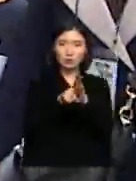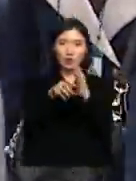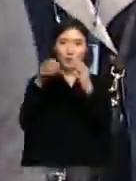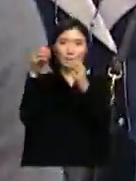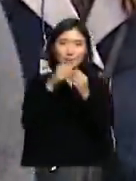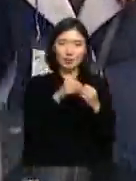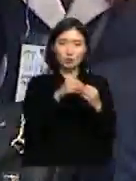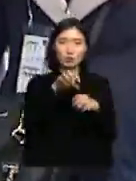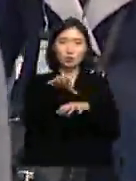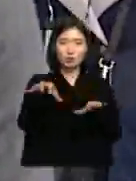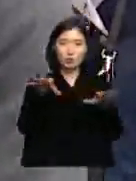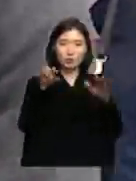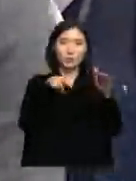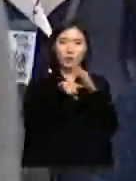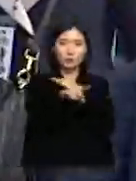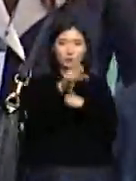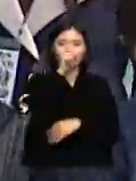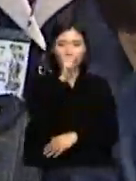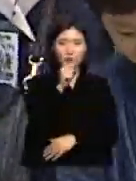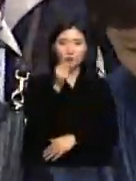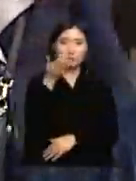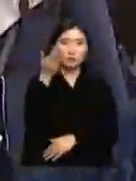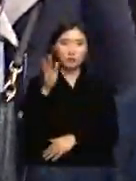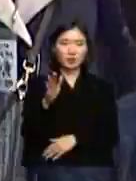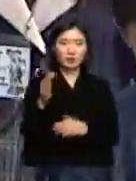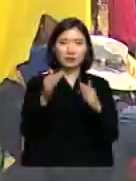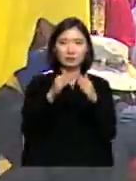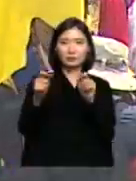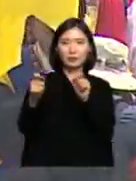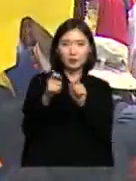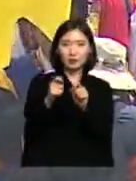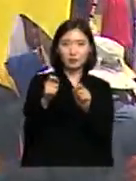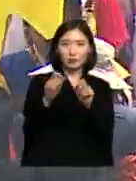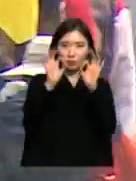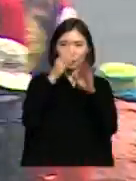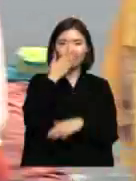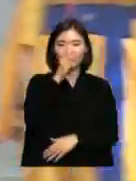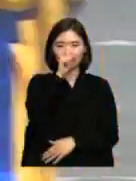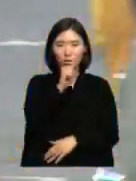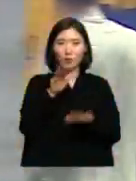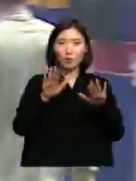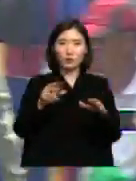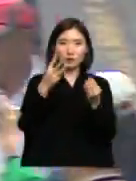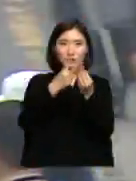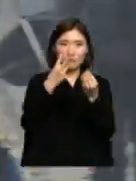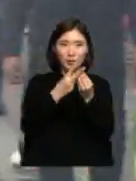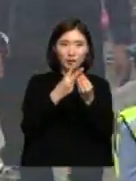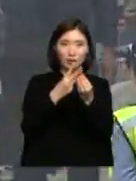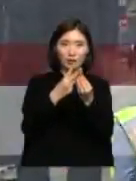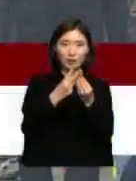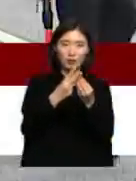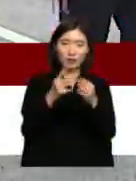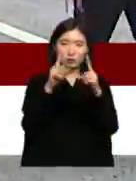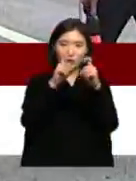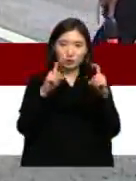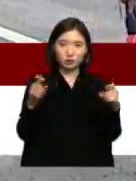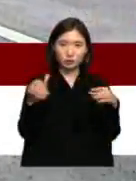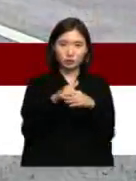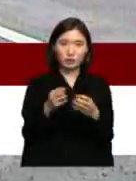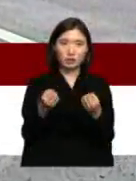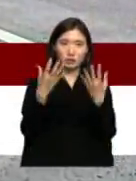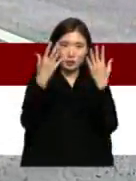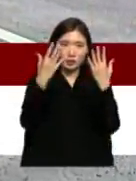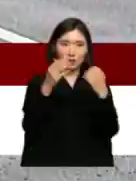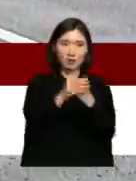한번 볼 수 있는데 바로 집 근처에서 볼 수 있으니까 너무 좋습니다. 올해로 3회째를 맞은 태강릉 궁중문화재. 조선